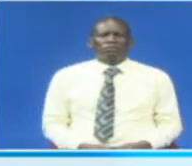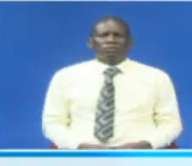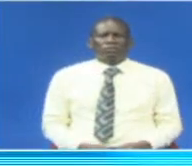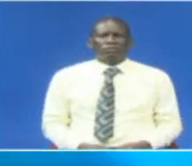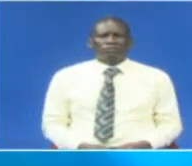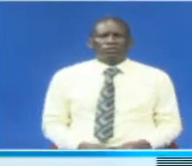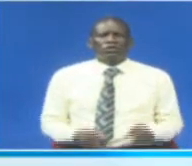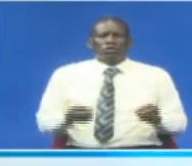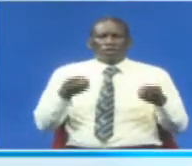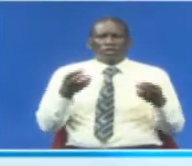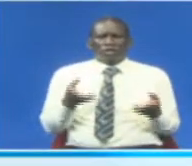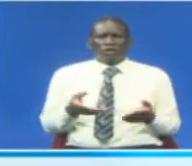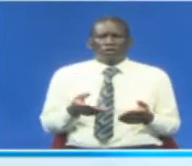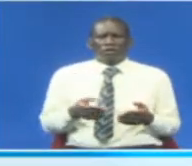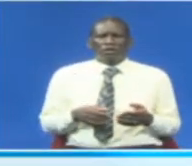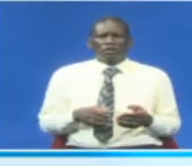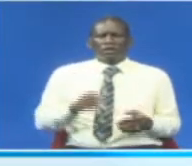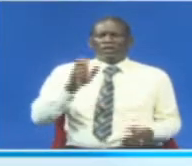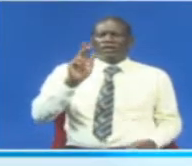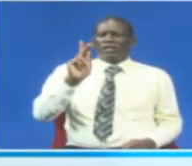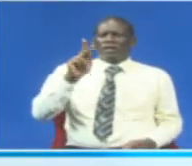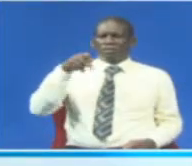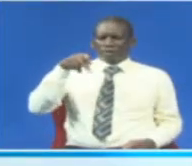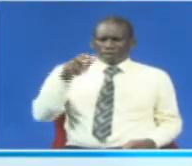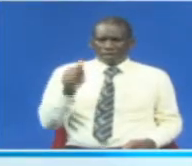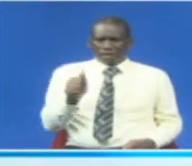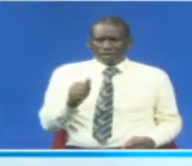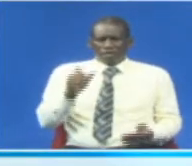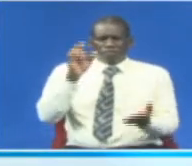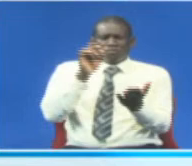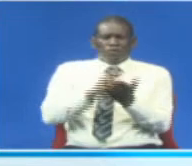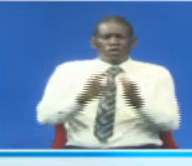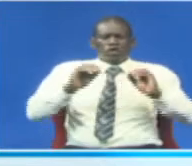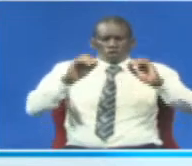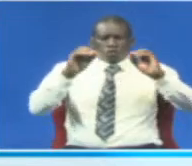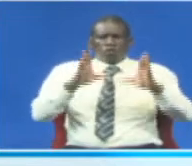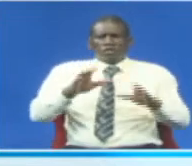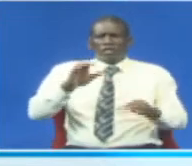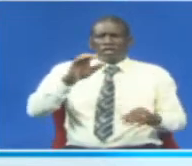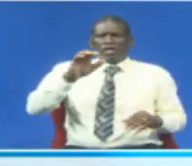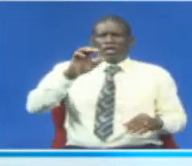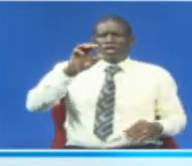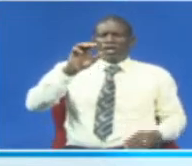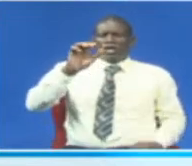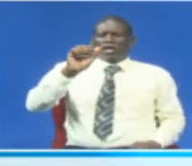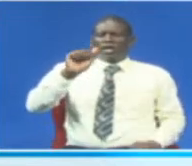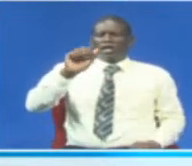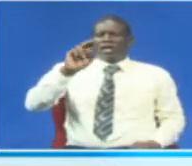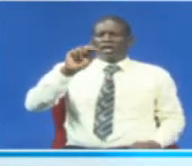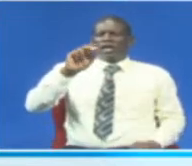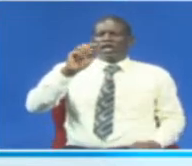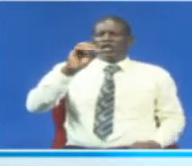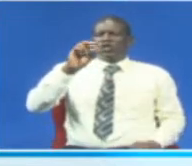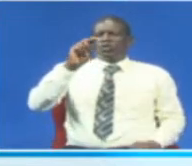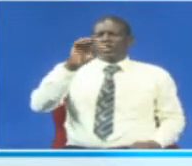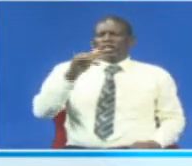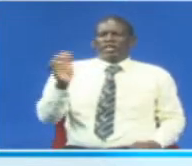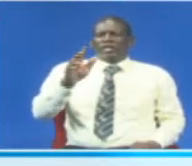Na mtazamaji, Bandari FC imemtema kocha wake Anthony Modo Kimani